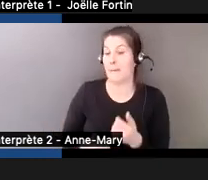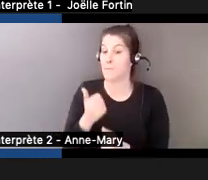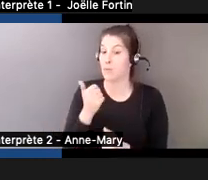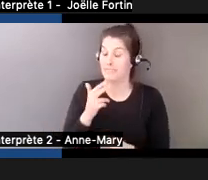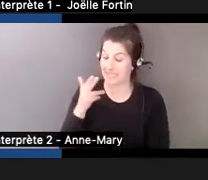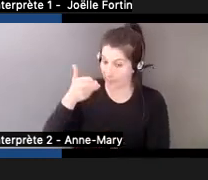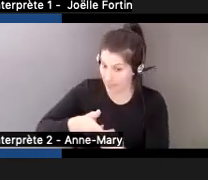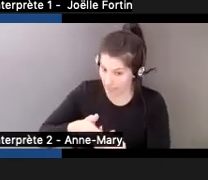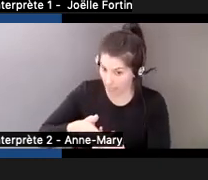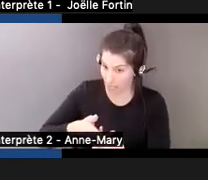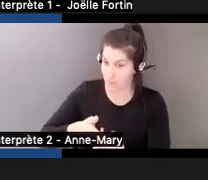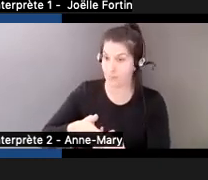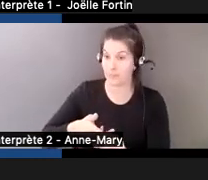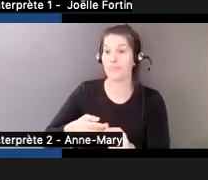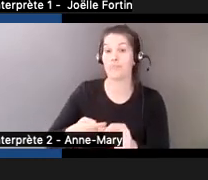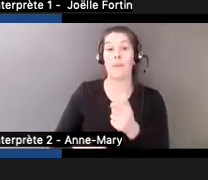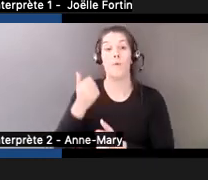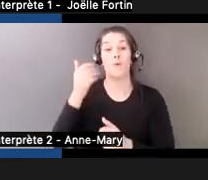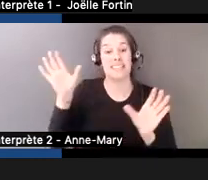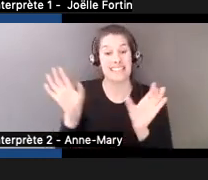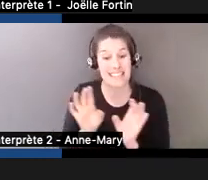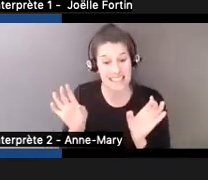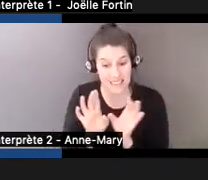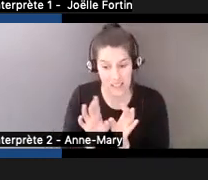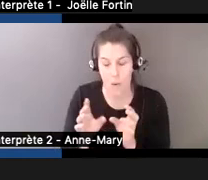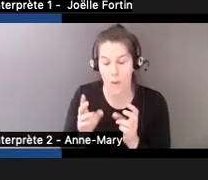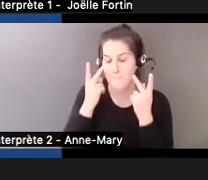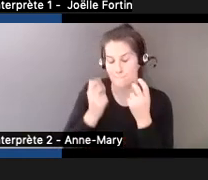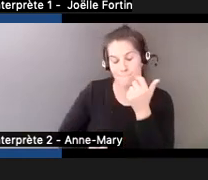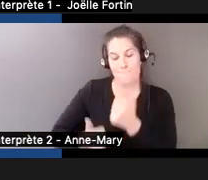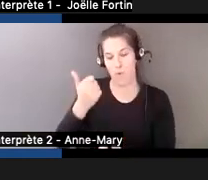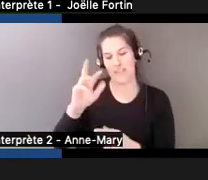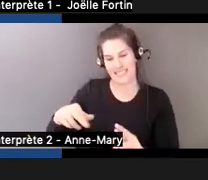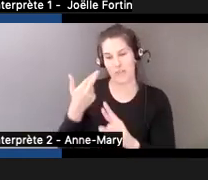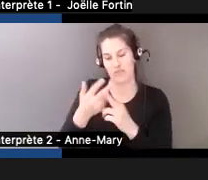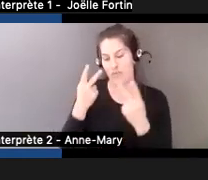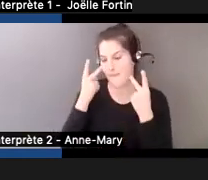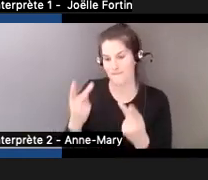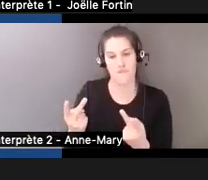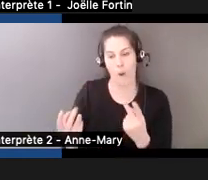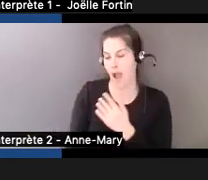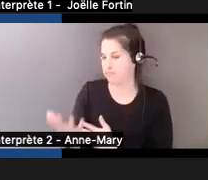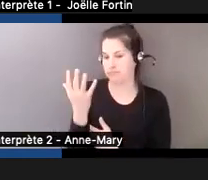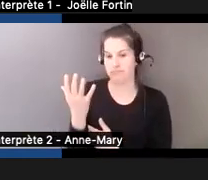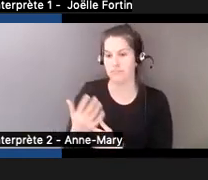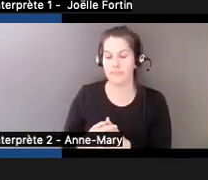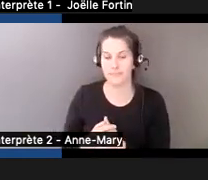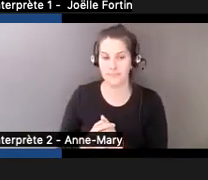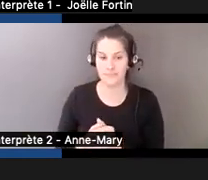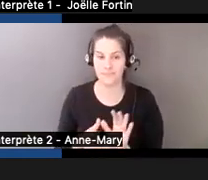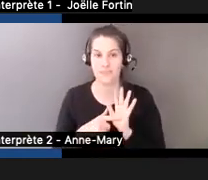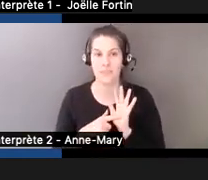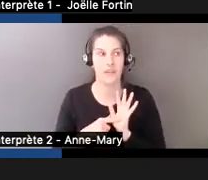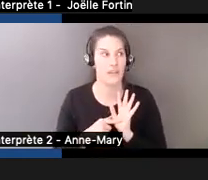est certifié, plus on voit les résultats. D'accord? Parce que, j'ai un exemple, des